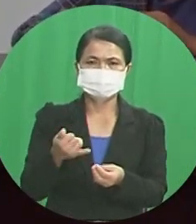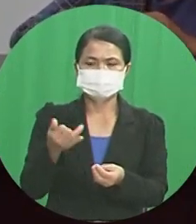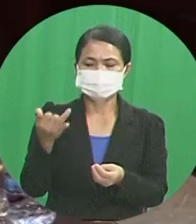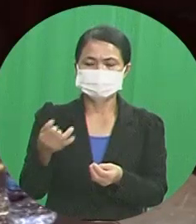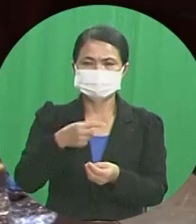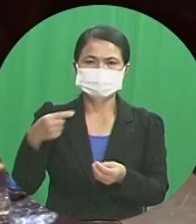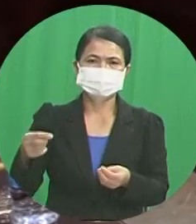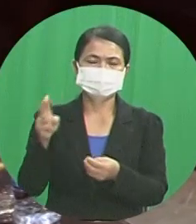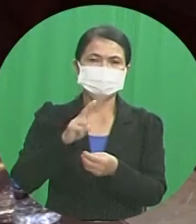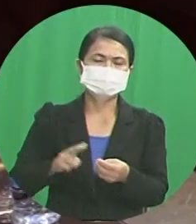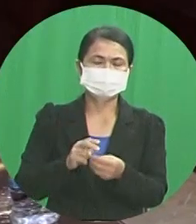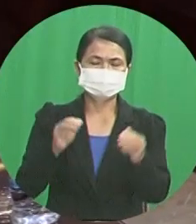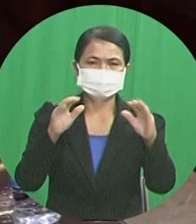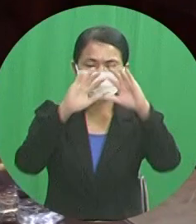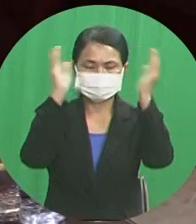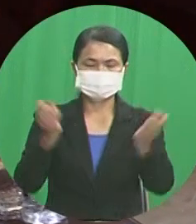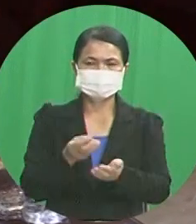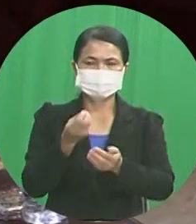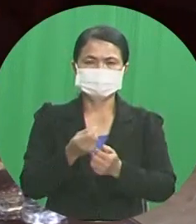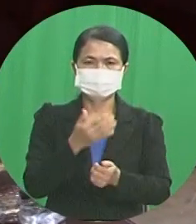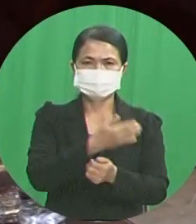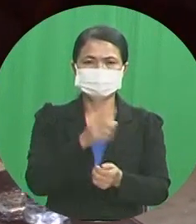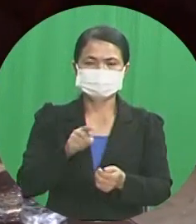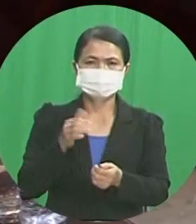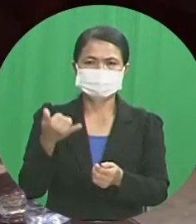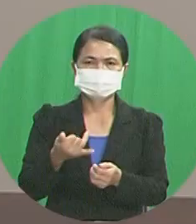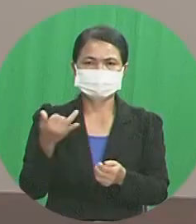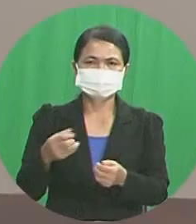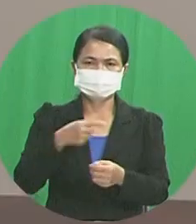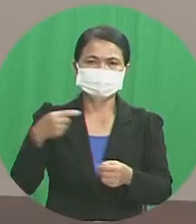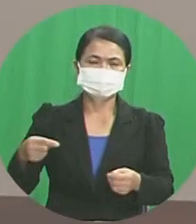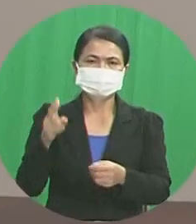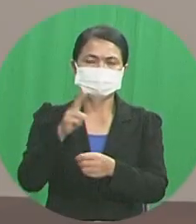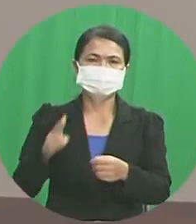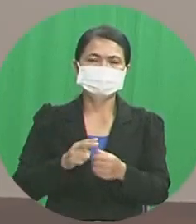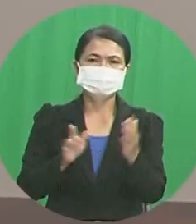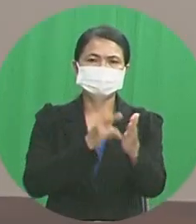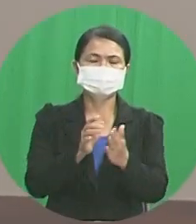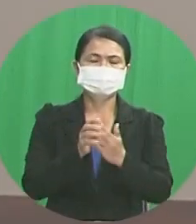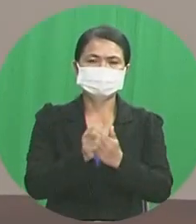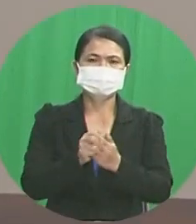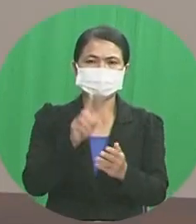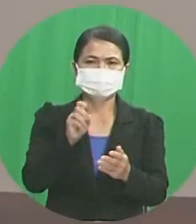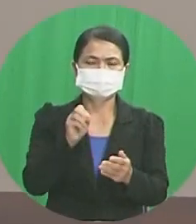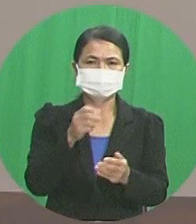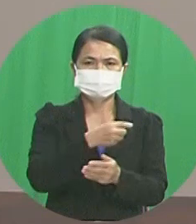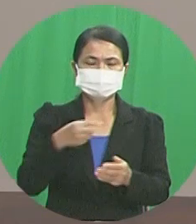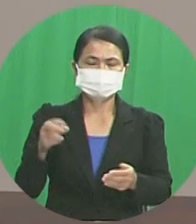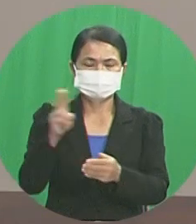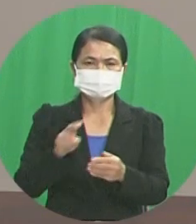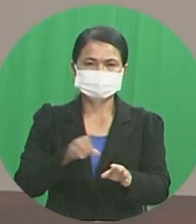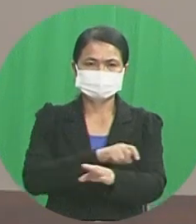101.67 លានដុល្លារ World Bank ចំនួន 91.67 លានដុល្លារនឹងរីរដ្ឋាភិបាល10លានដុល្លាររយៈ